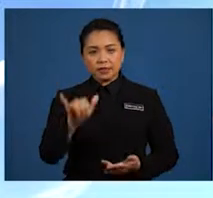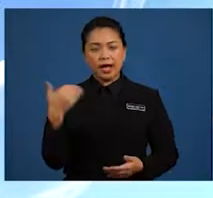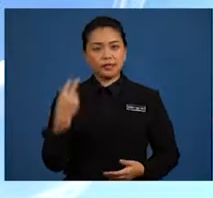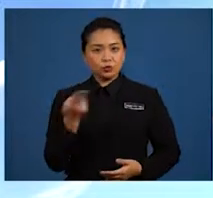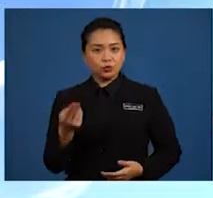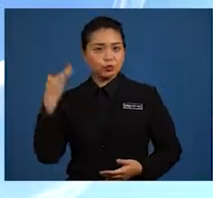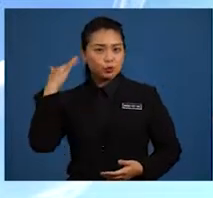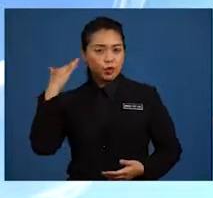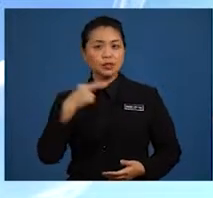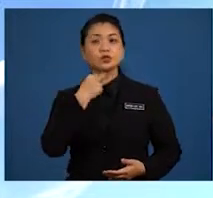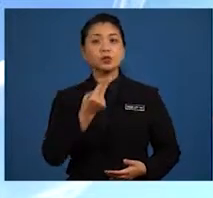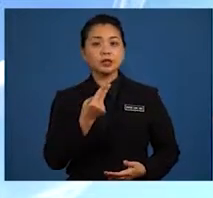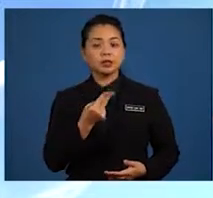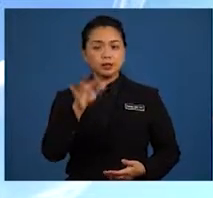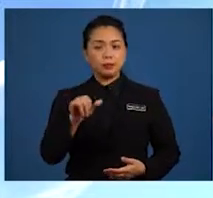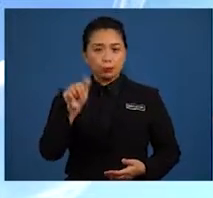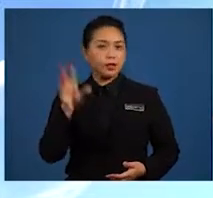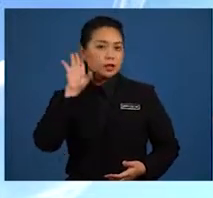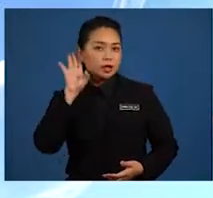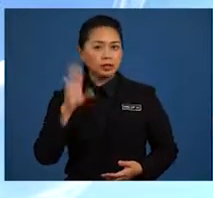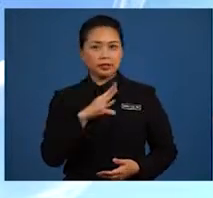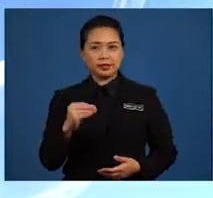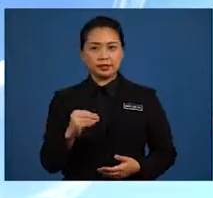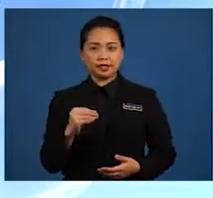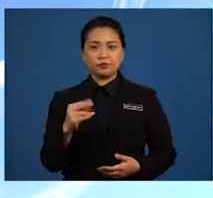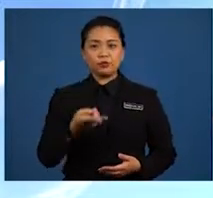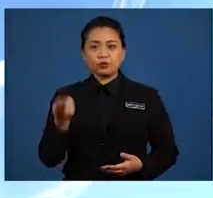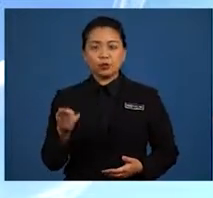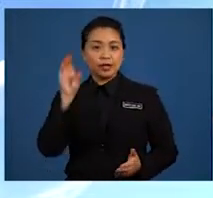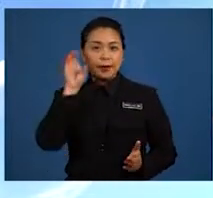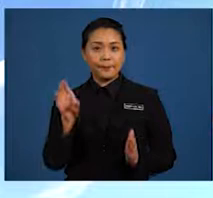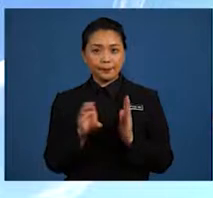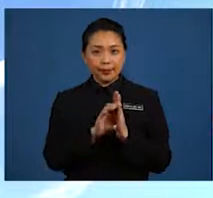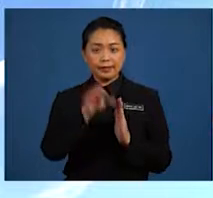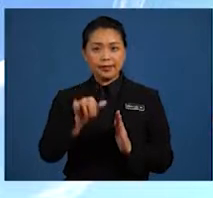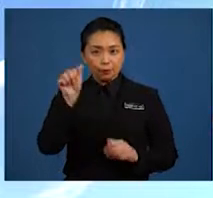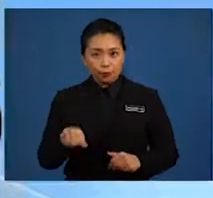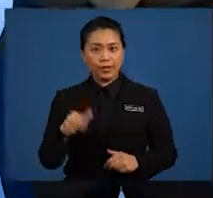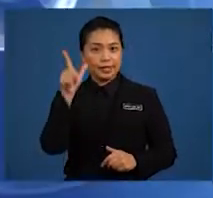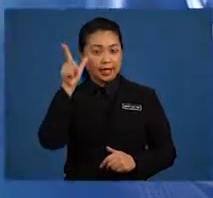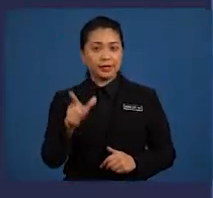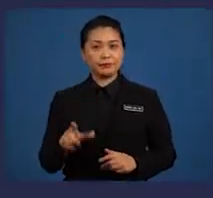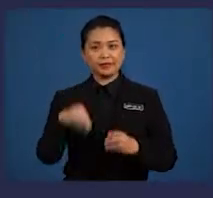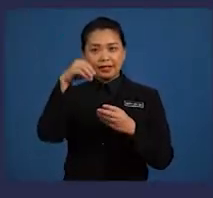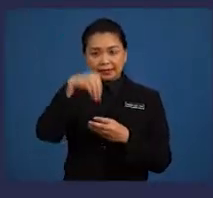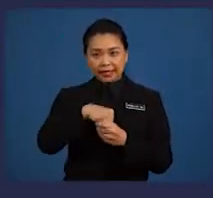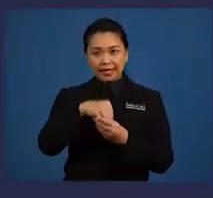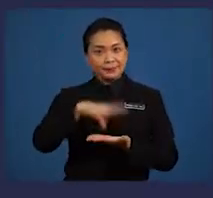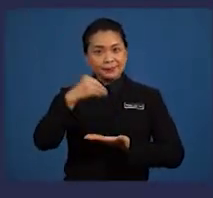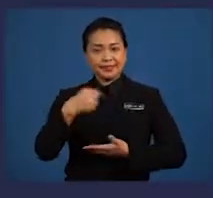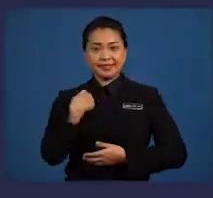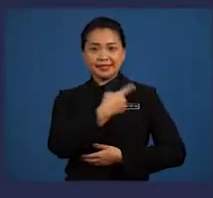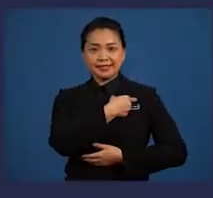suara yang murni dengari setelah juga untuk gambar yang boleh dilihat dalam pembelajaran